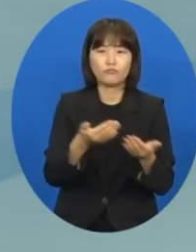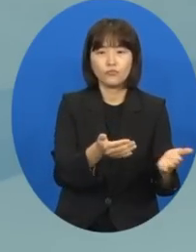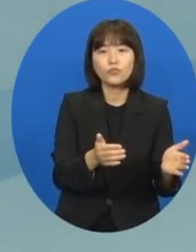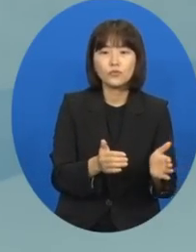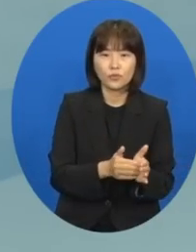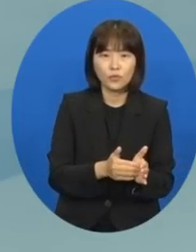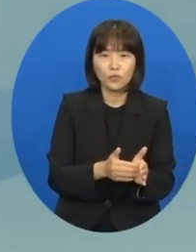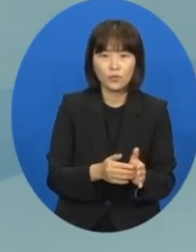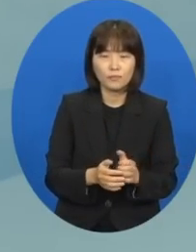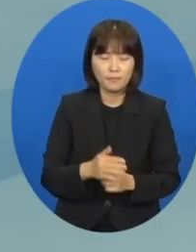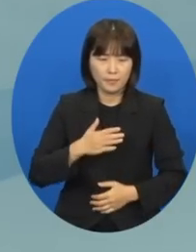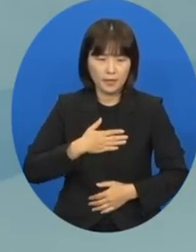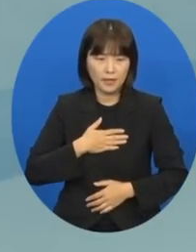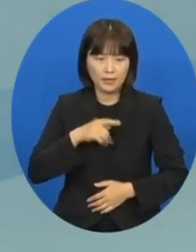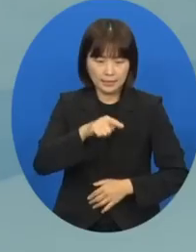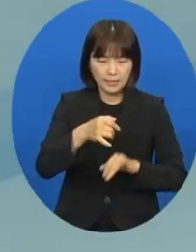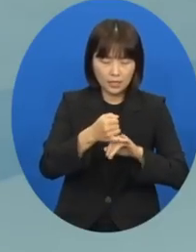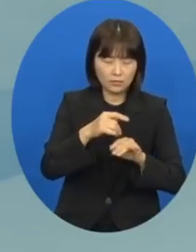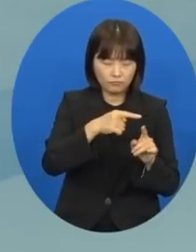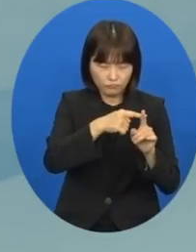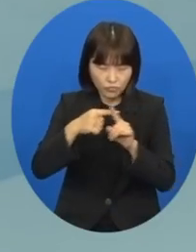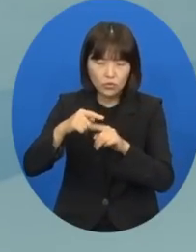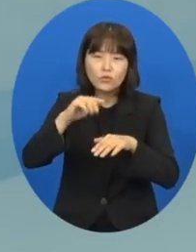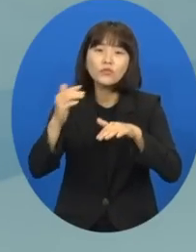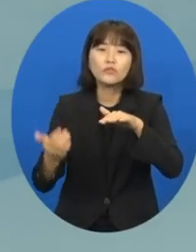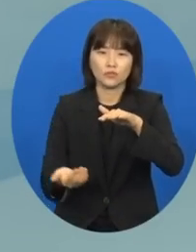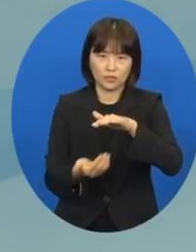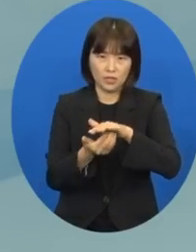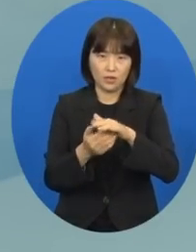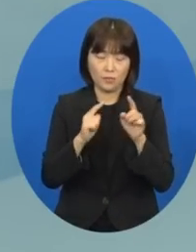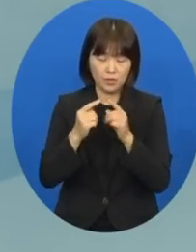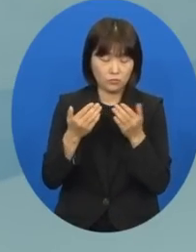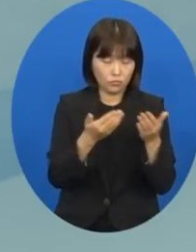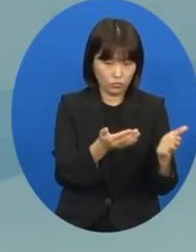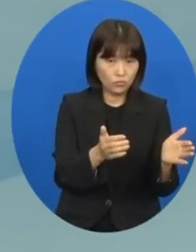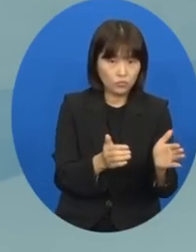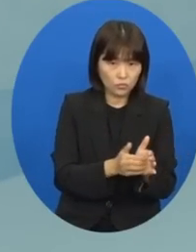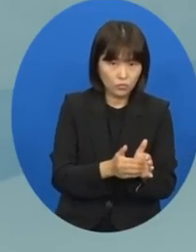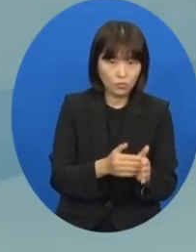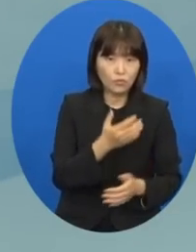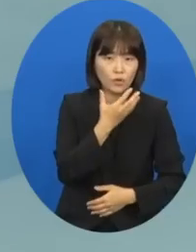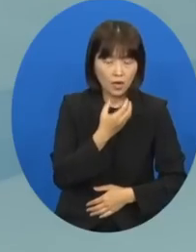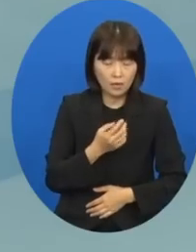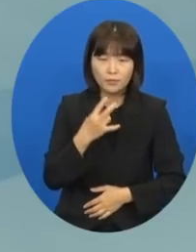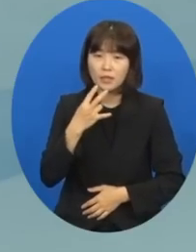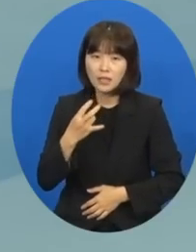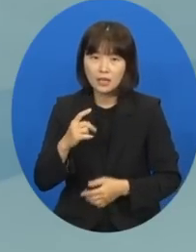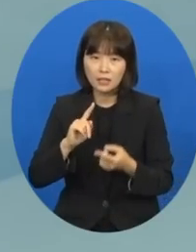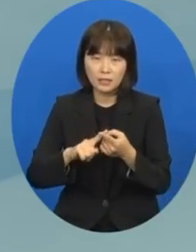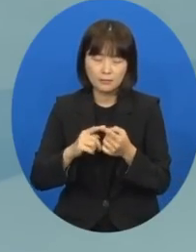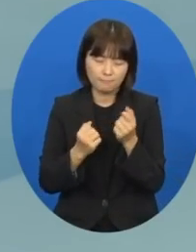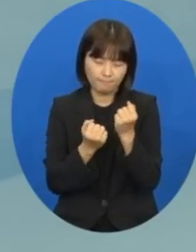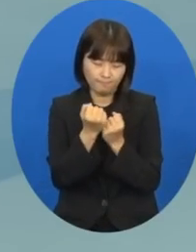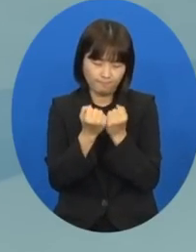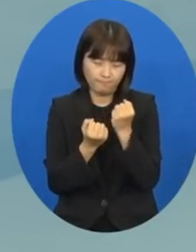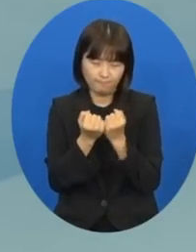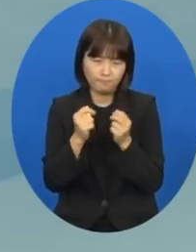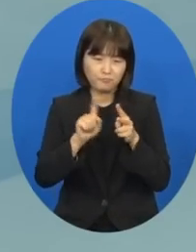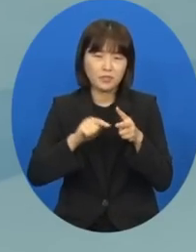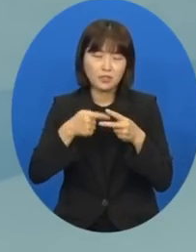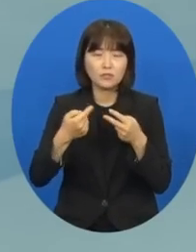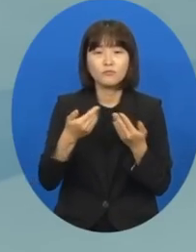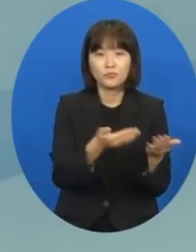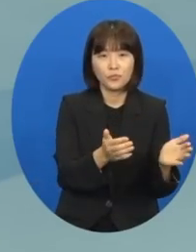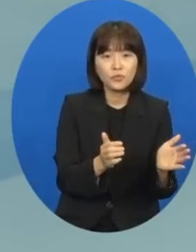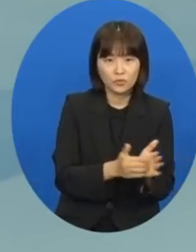이거는 내가 반드시 이룬다 까지 하시면서 아브라함과 사례를 설득을 하시는 겁니다. 그러니까